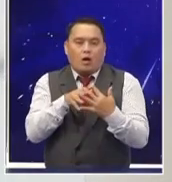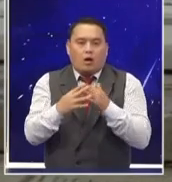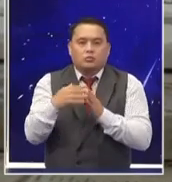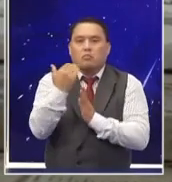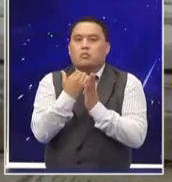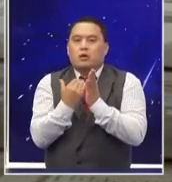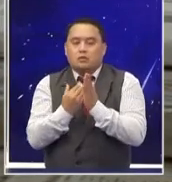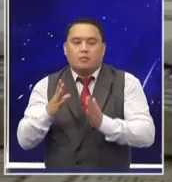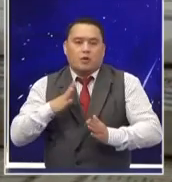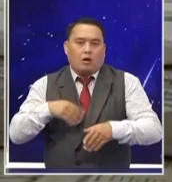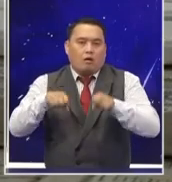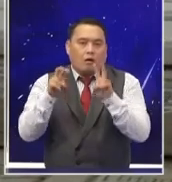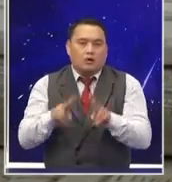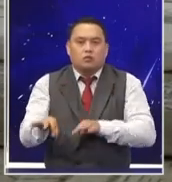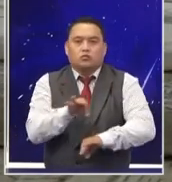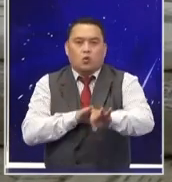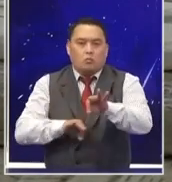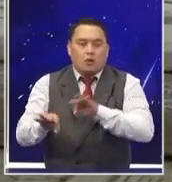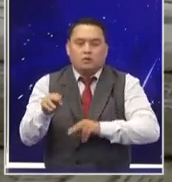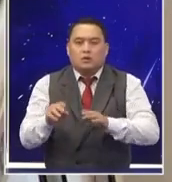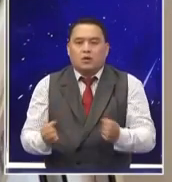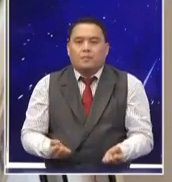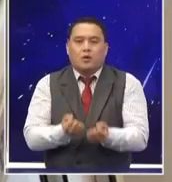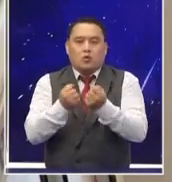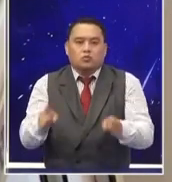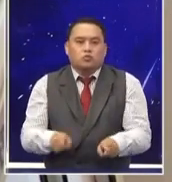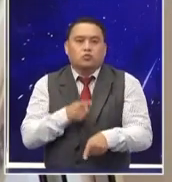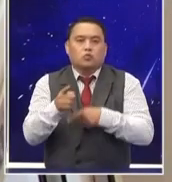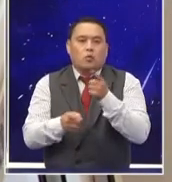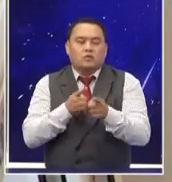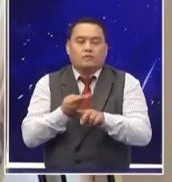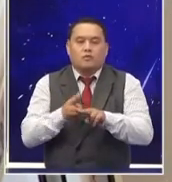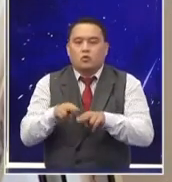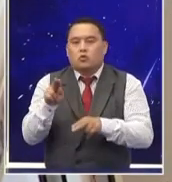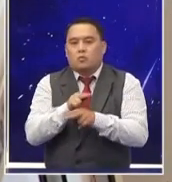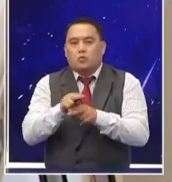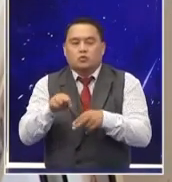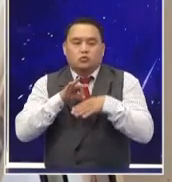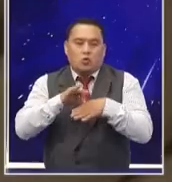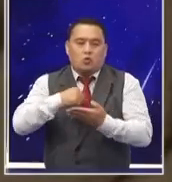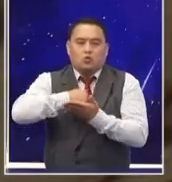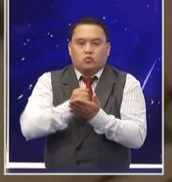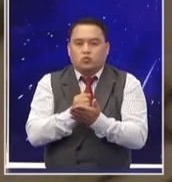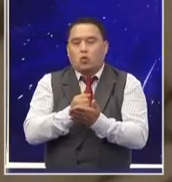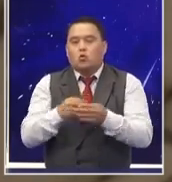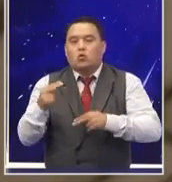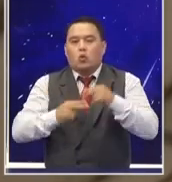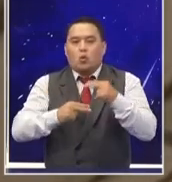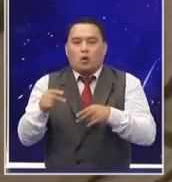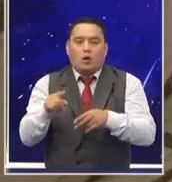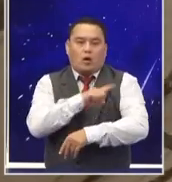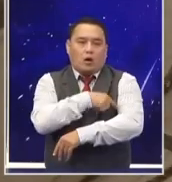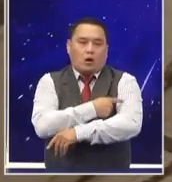бағдарламасы аясында арнайы жоба қолға алынған. Нобайы сызылып, күрделі жөндеу жұмыстары бекітілген. Құрылыс монтаждауға